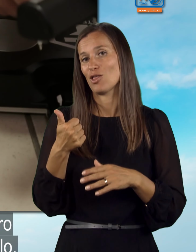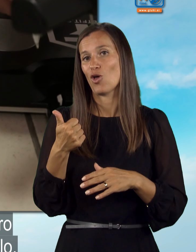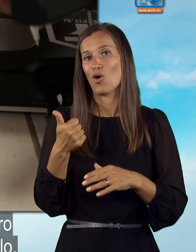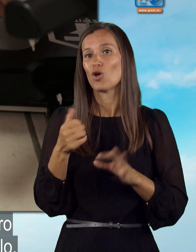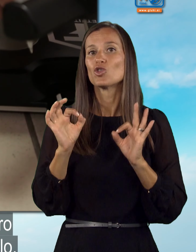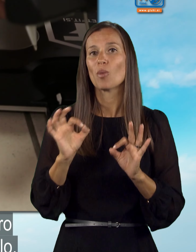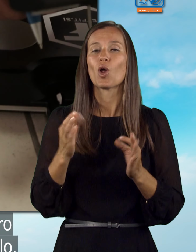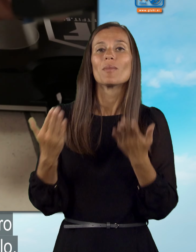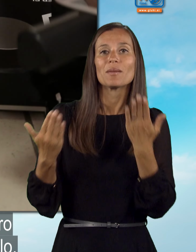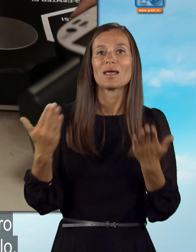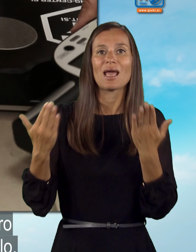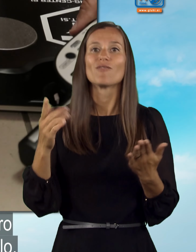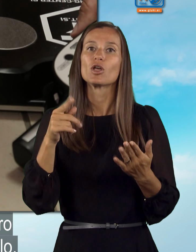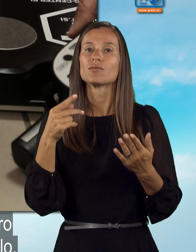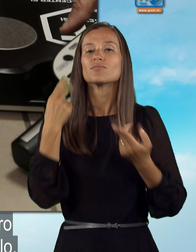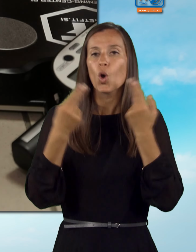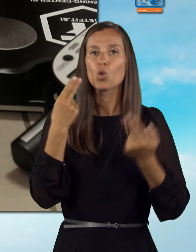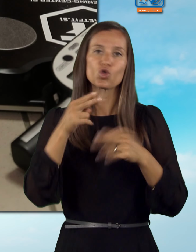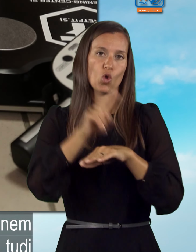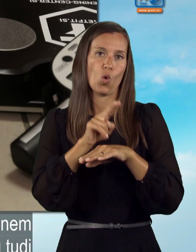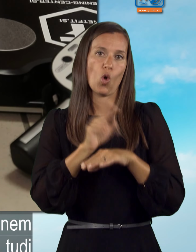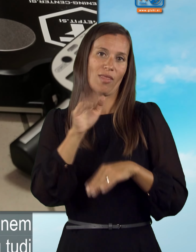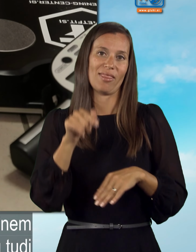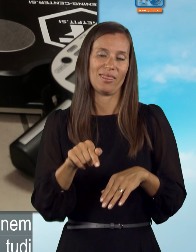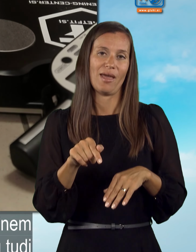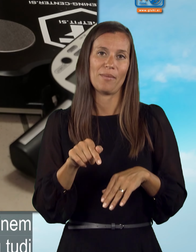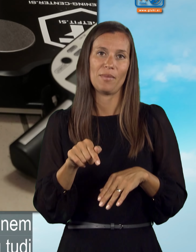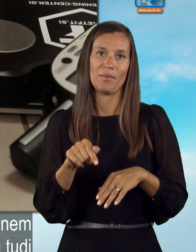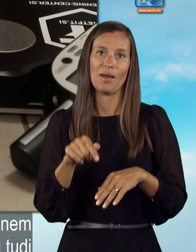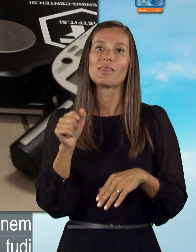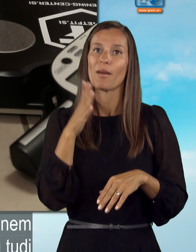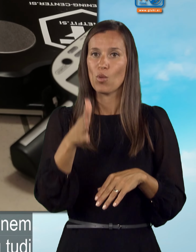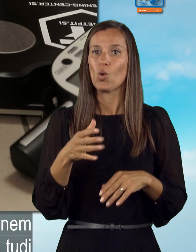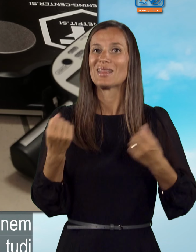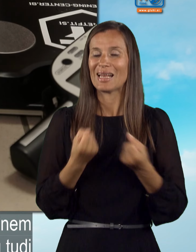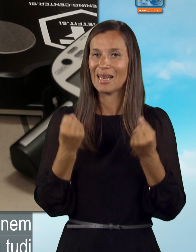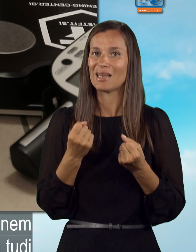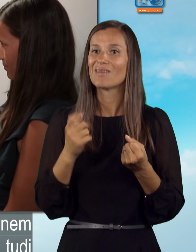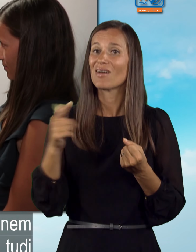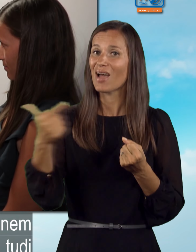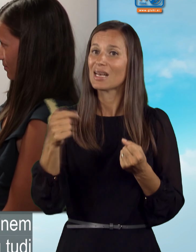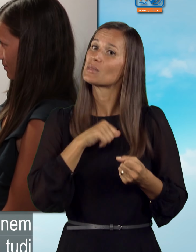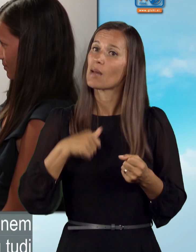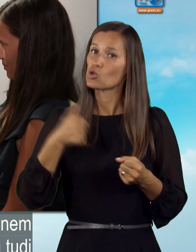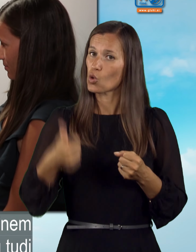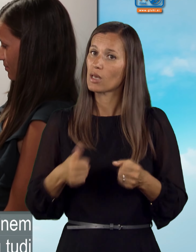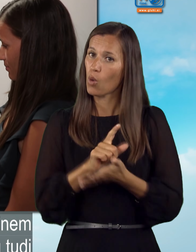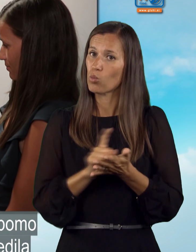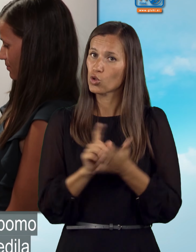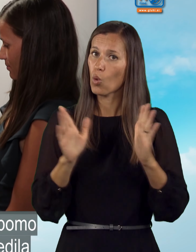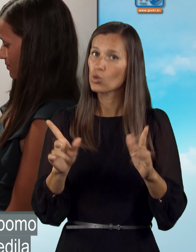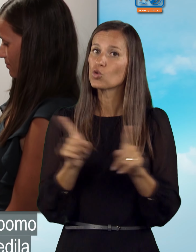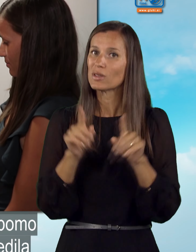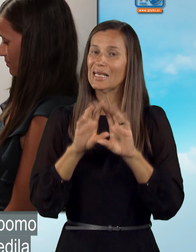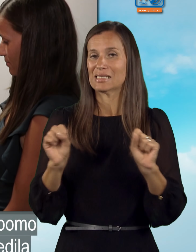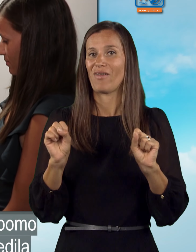pač eno dobro primerjavo pa kontrolo nad tem, da pač se bo trening v enem samostojnem obdobju dejansko